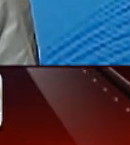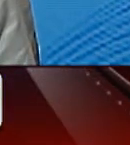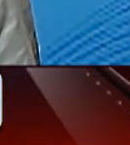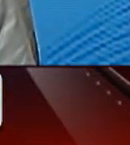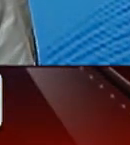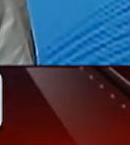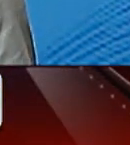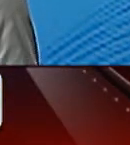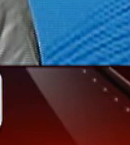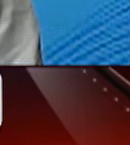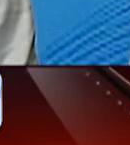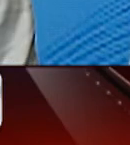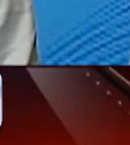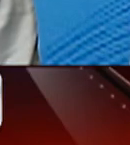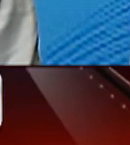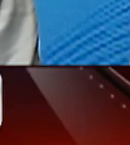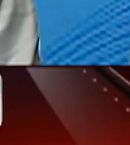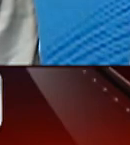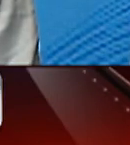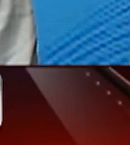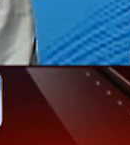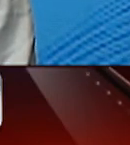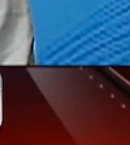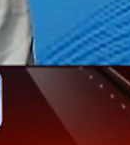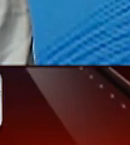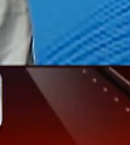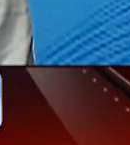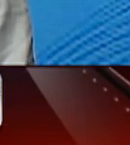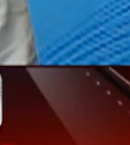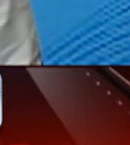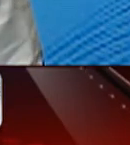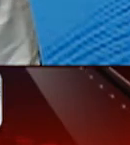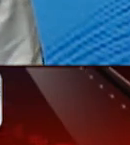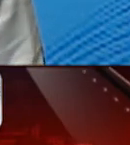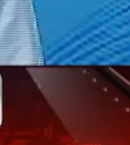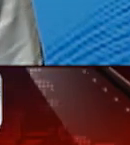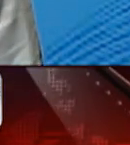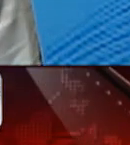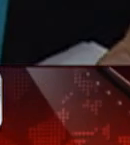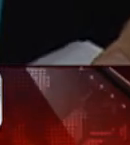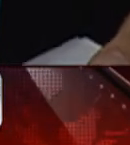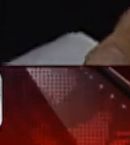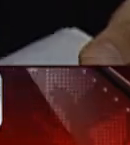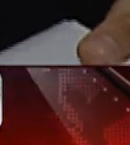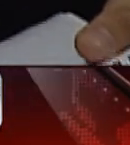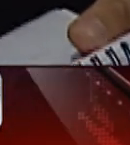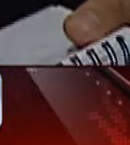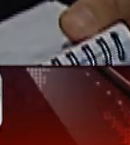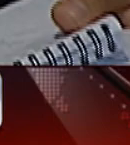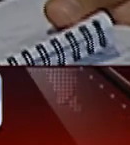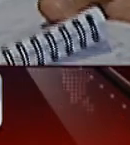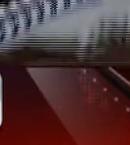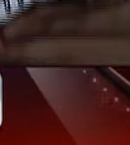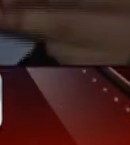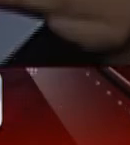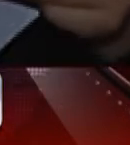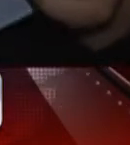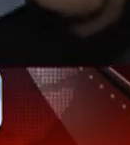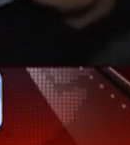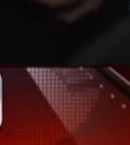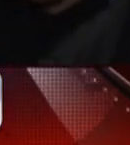corridors At This stage both the northern and Southern corridors are being treated with equal importance we are asking